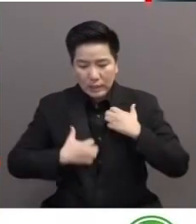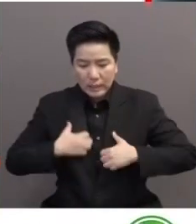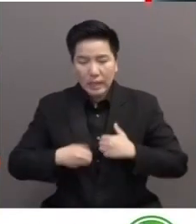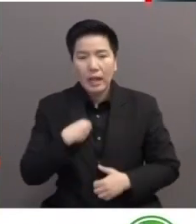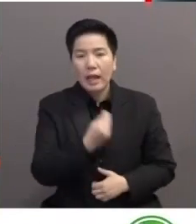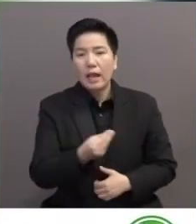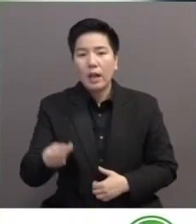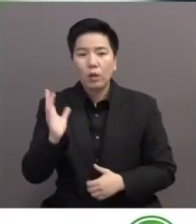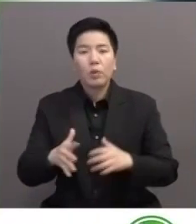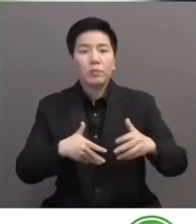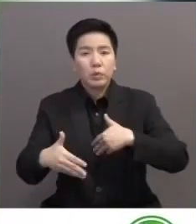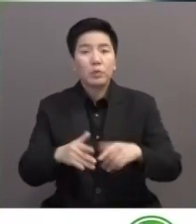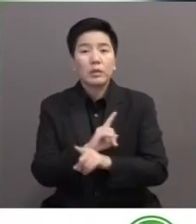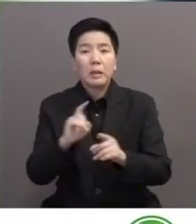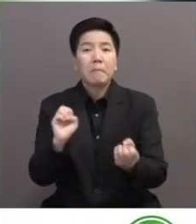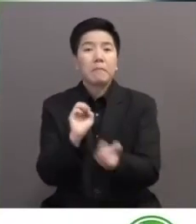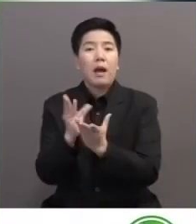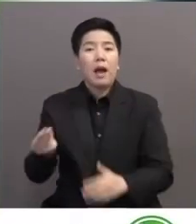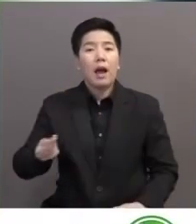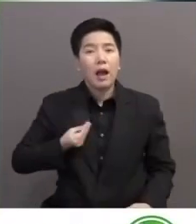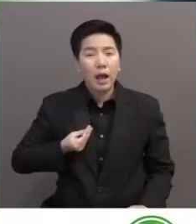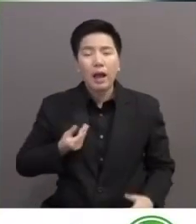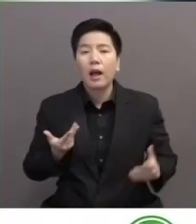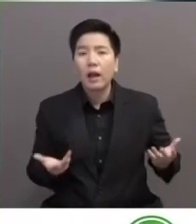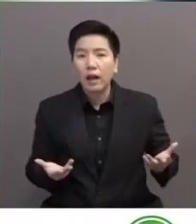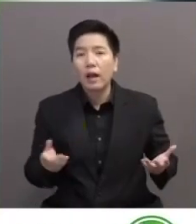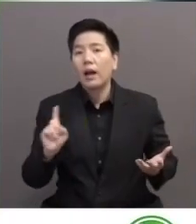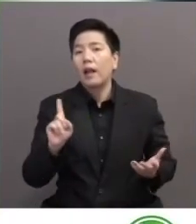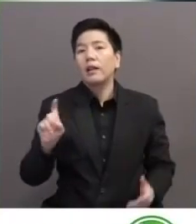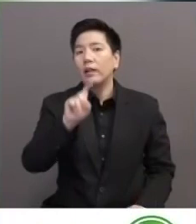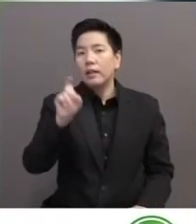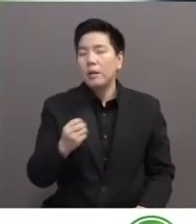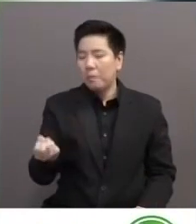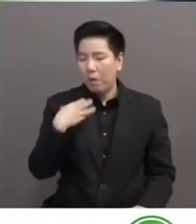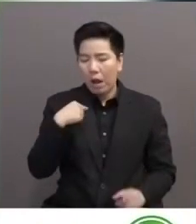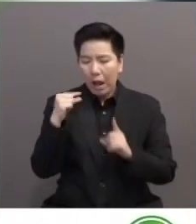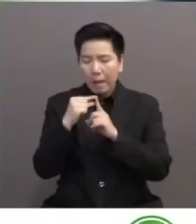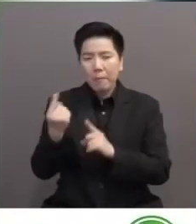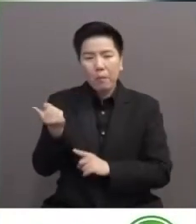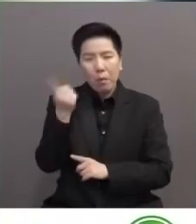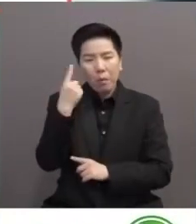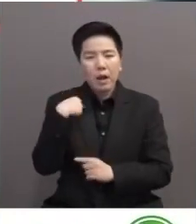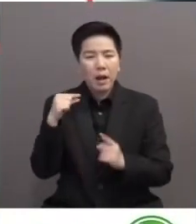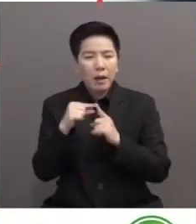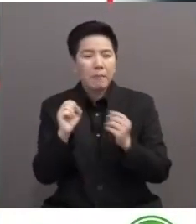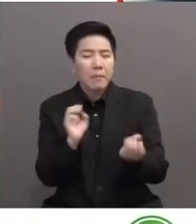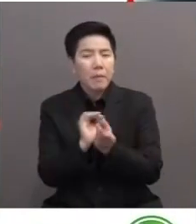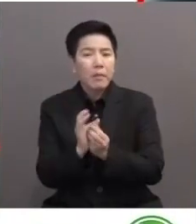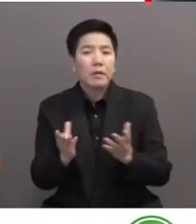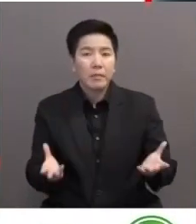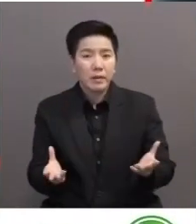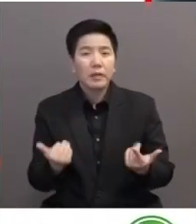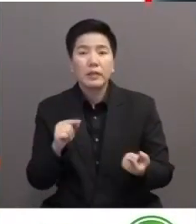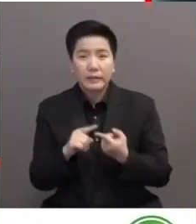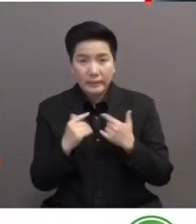ชาชนแต่สิ่งที่ได้รับกลับมาคืออะไรนะคะมีคำดูหมิ่นคำถากถางคำแดกดันอย่างนั้นหรือ